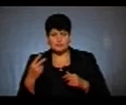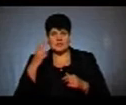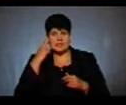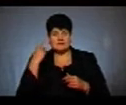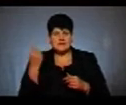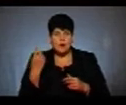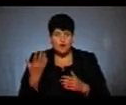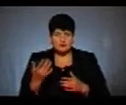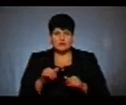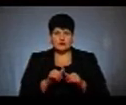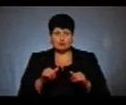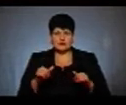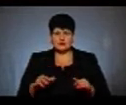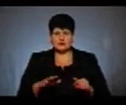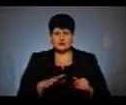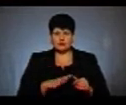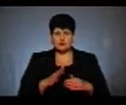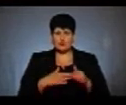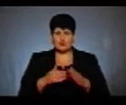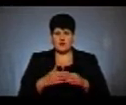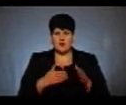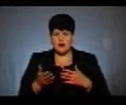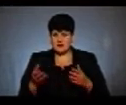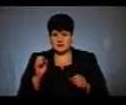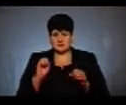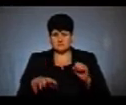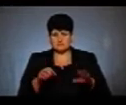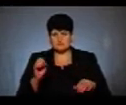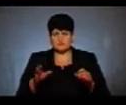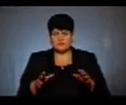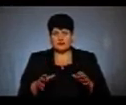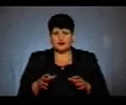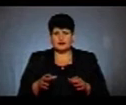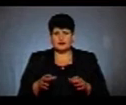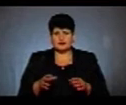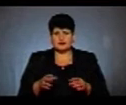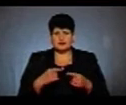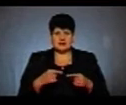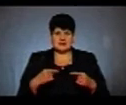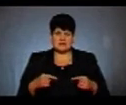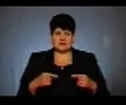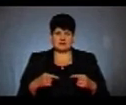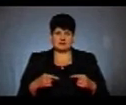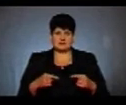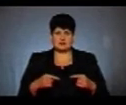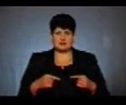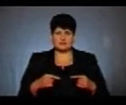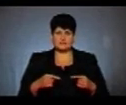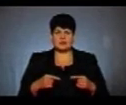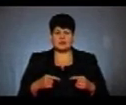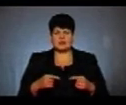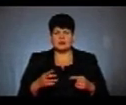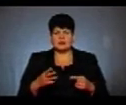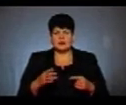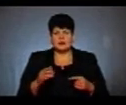тоді поширення йшло вакцини ручним способом, застосовуючи різні види транспорту наземного, і підводи, і